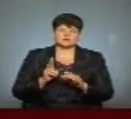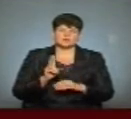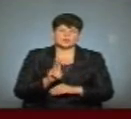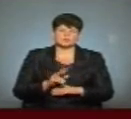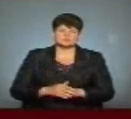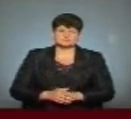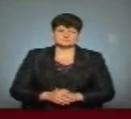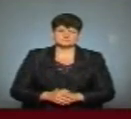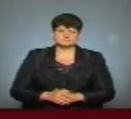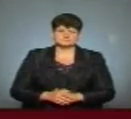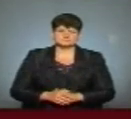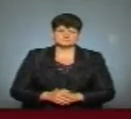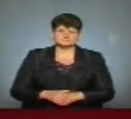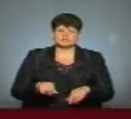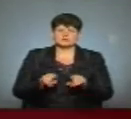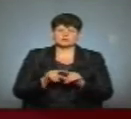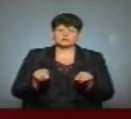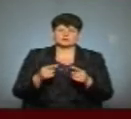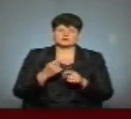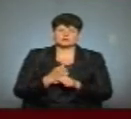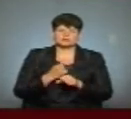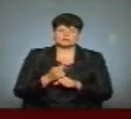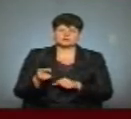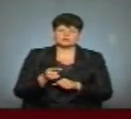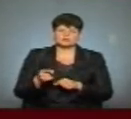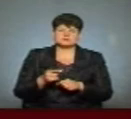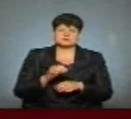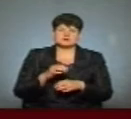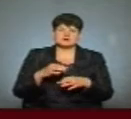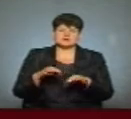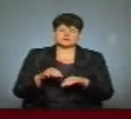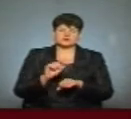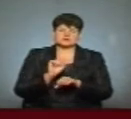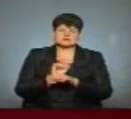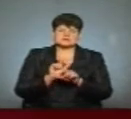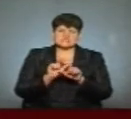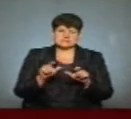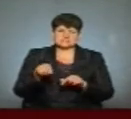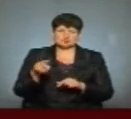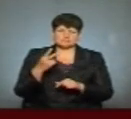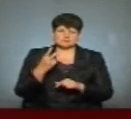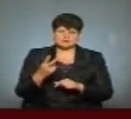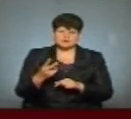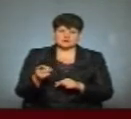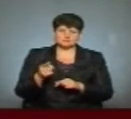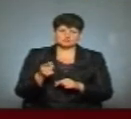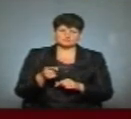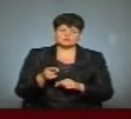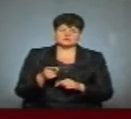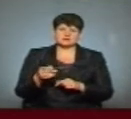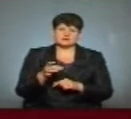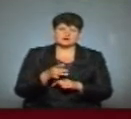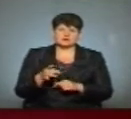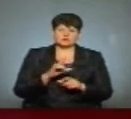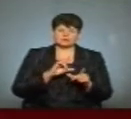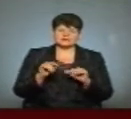тролейбусів. Також відновила роботу Тернопільська автостанція номер 2. Автобуси, що курсують Тернопільським районом, виїхали